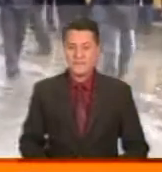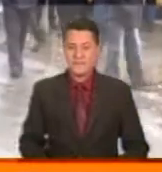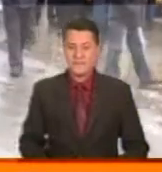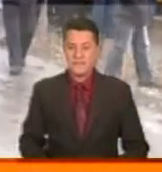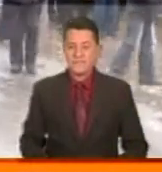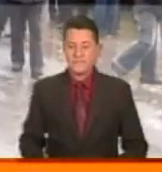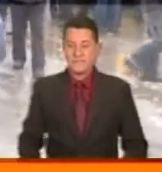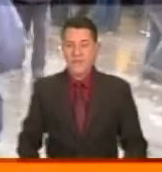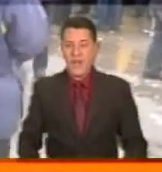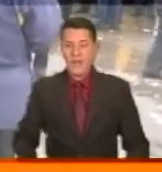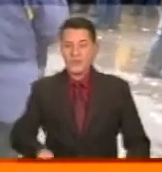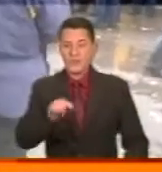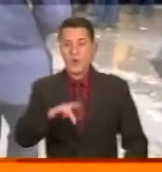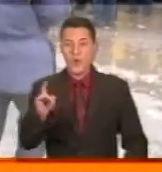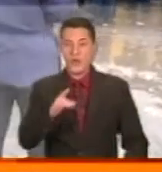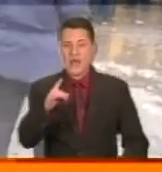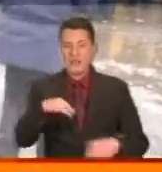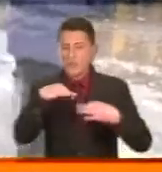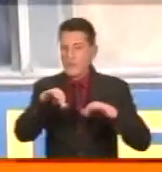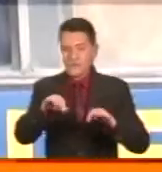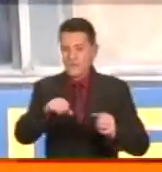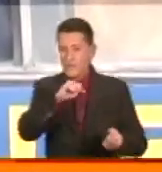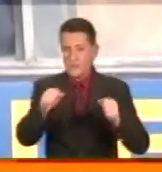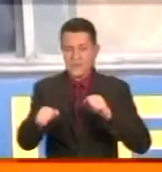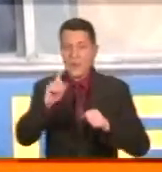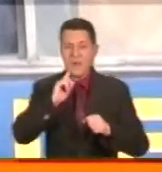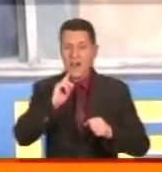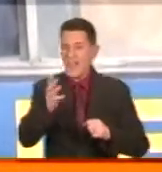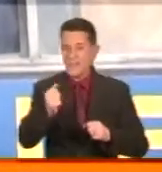тож кажуть, цього разу на маршрути не вийдуть, аж допоки побачать гроші на рахунках.